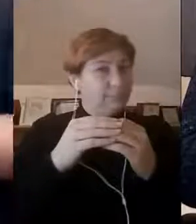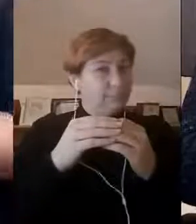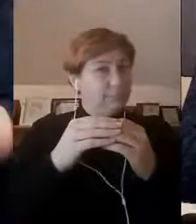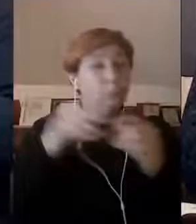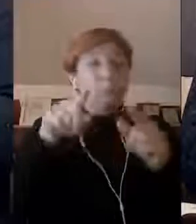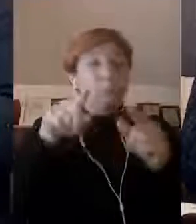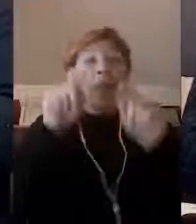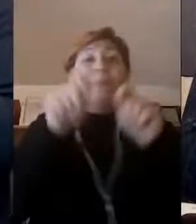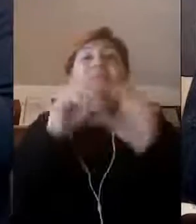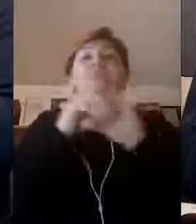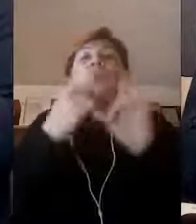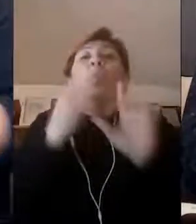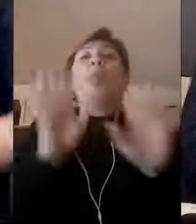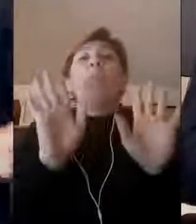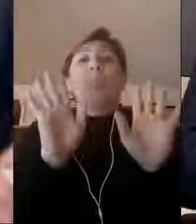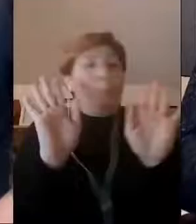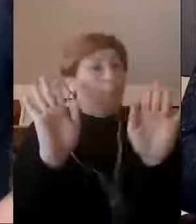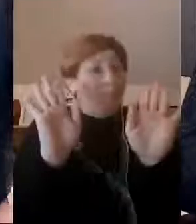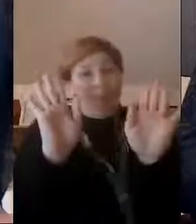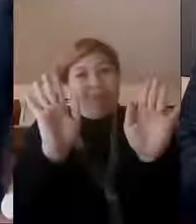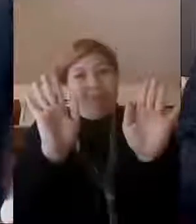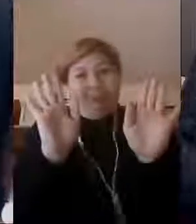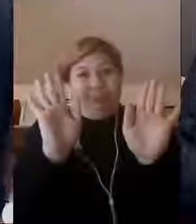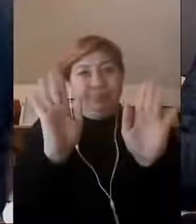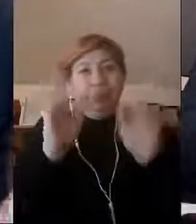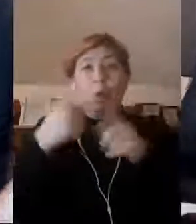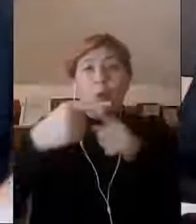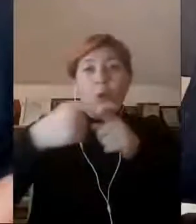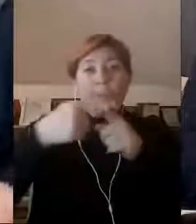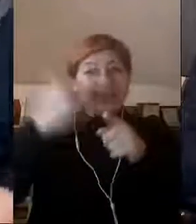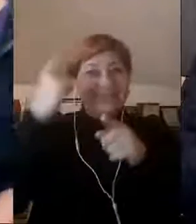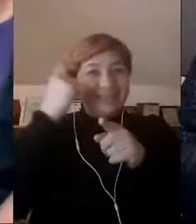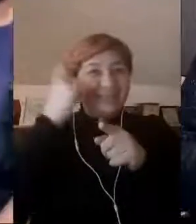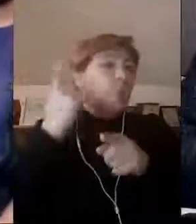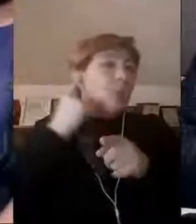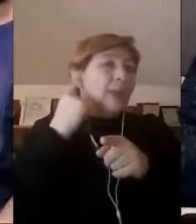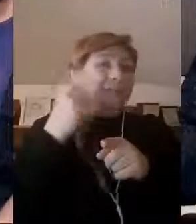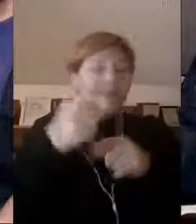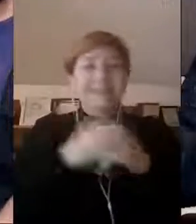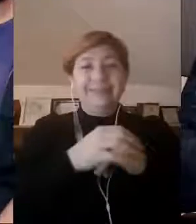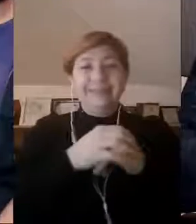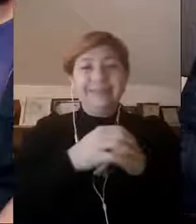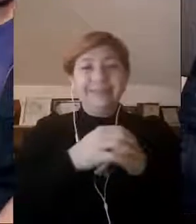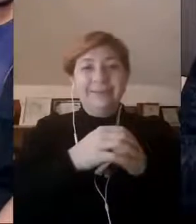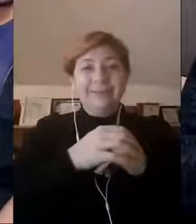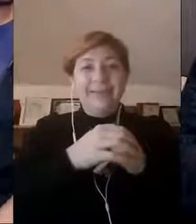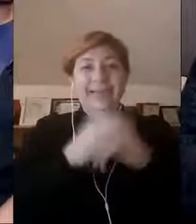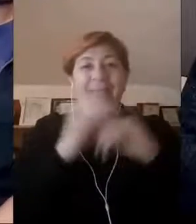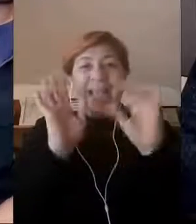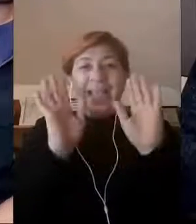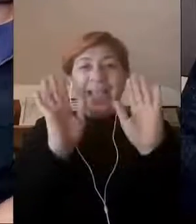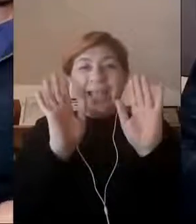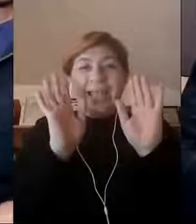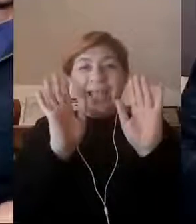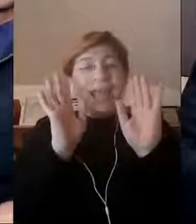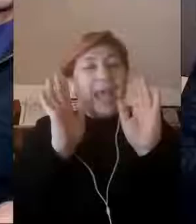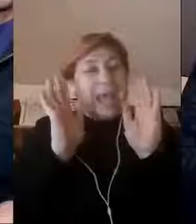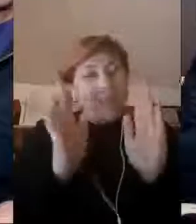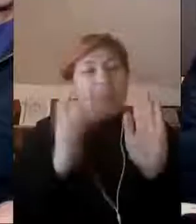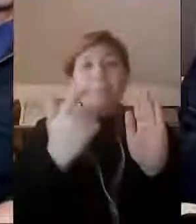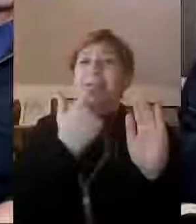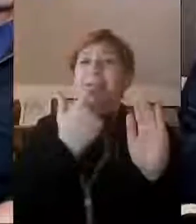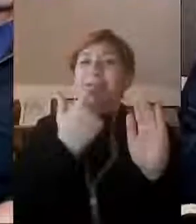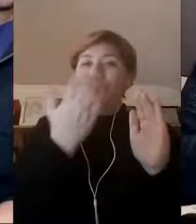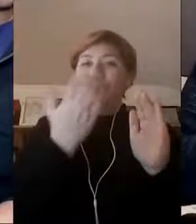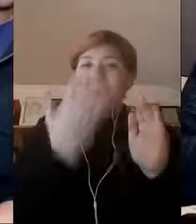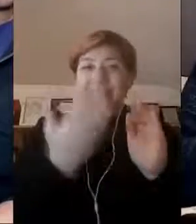için söylemiyorum. Bu arada bizim ortak tanıdıklarımızdan da duyarsın bunları. Ama şöyle, hem yaşın